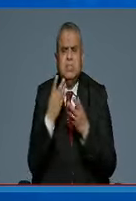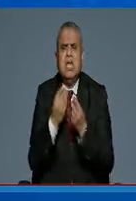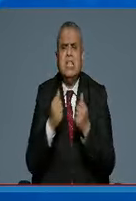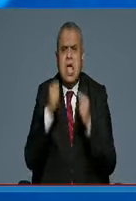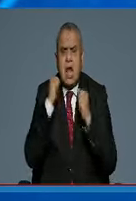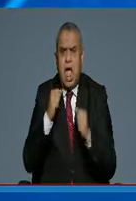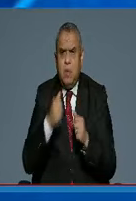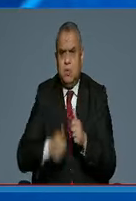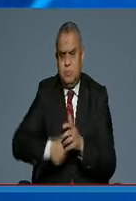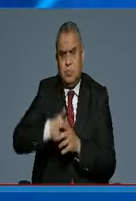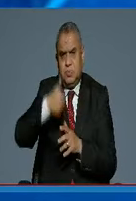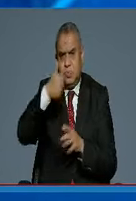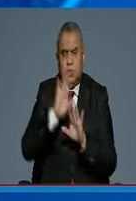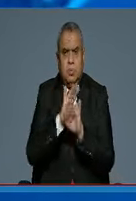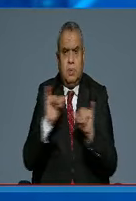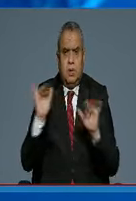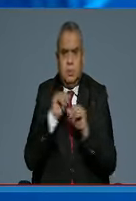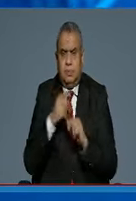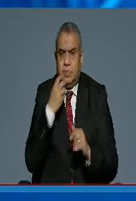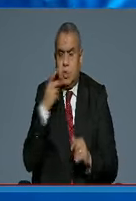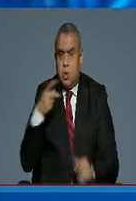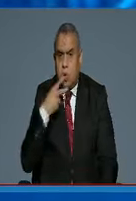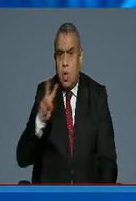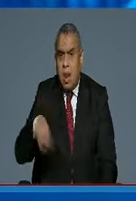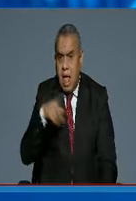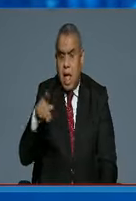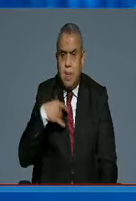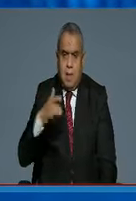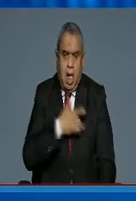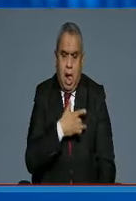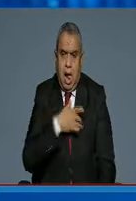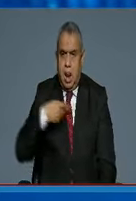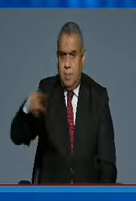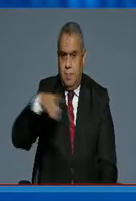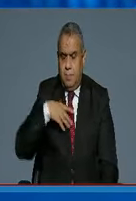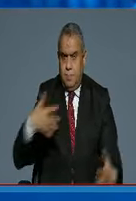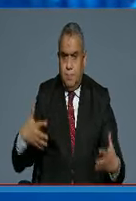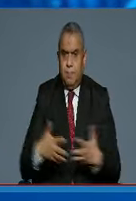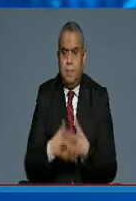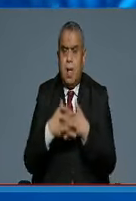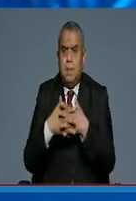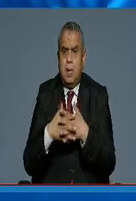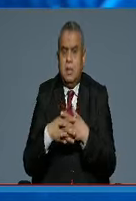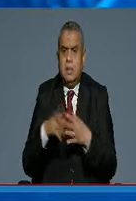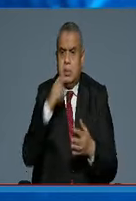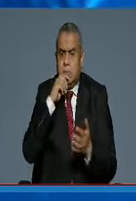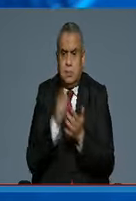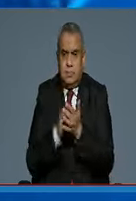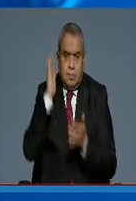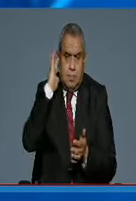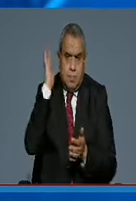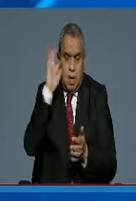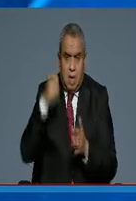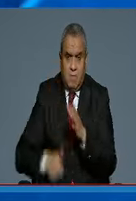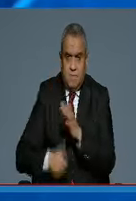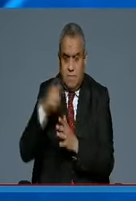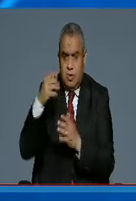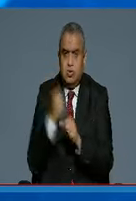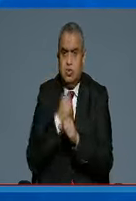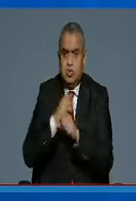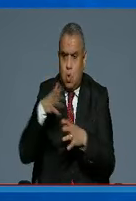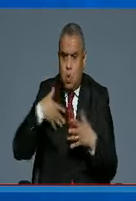كده ده لاعيب يحب مارس الكولا ما يستغنا عنه حتى لو هو تكتيكيا وفنيا مش هو اللي بيعمل له كل اللي هو